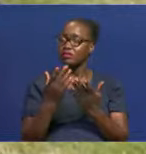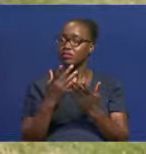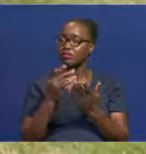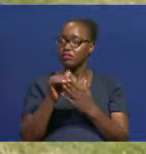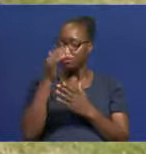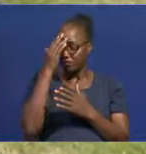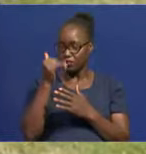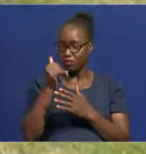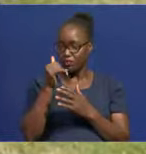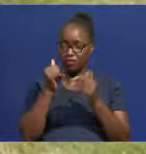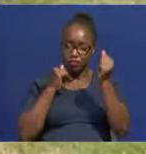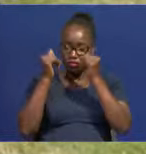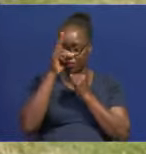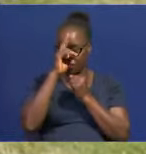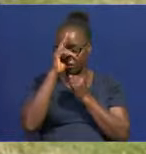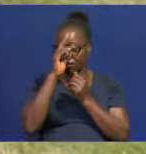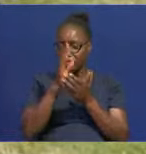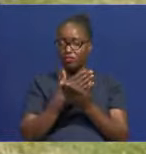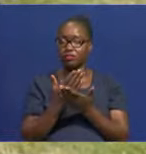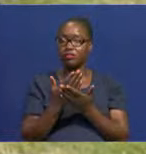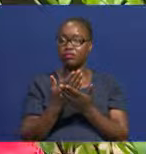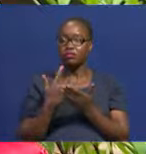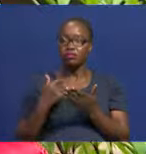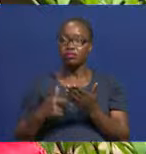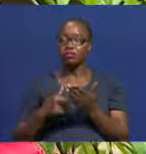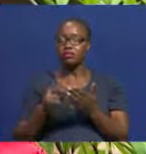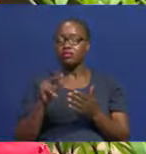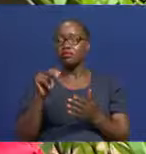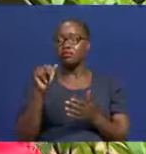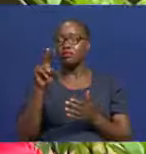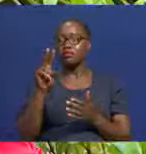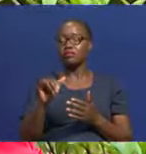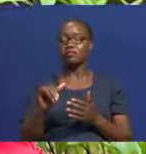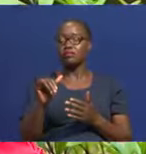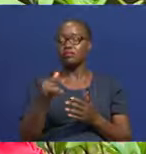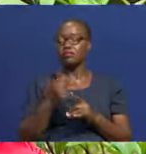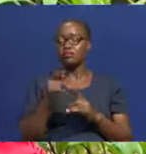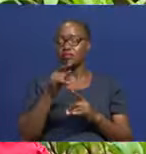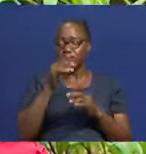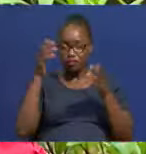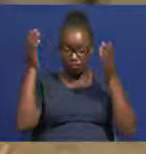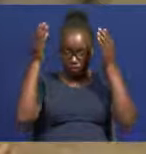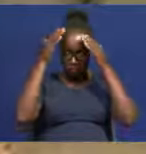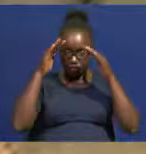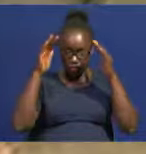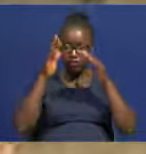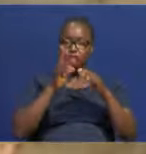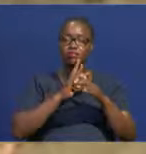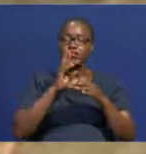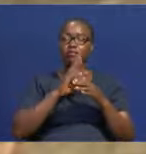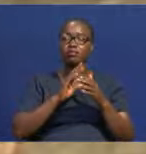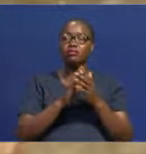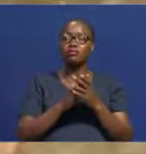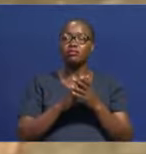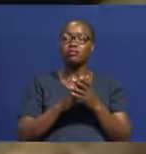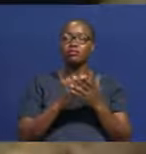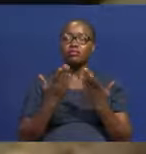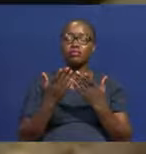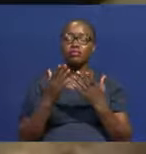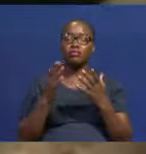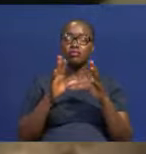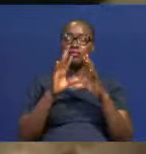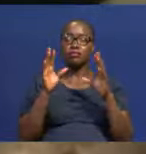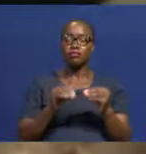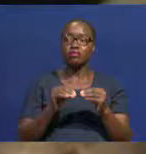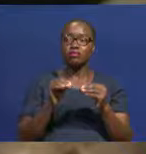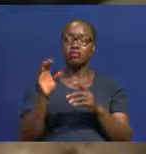naona military police wengine wako na uniform ya Navy, lakini kofia yao ni nyekundu. One of the highlights of his career